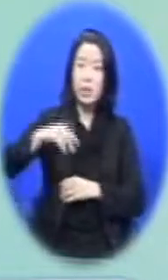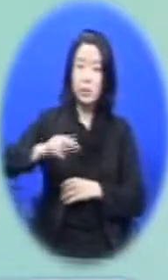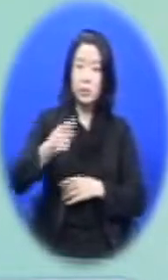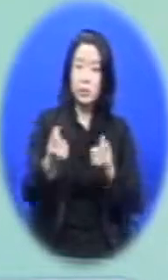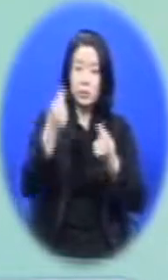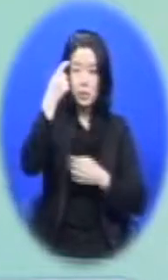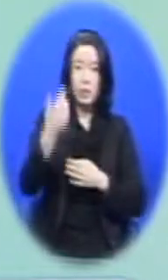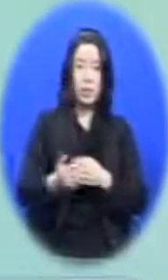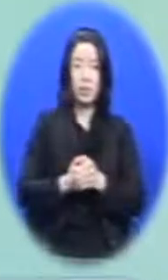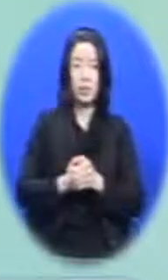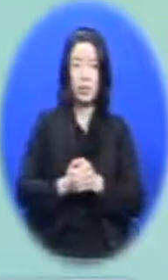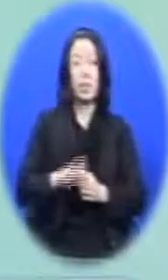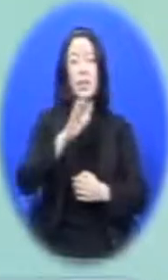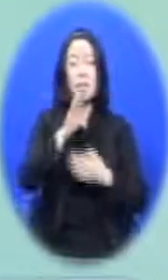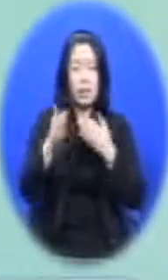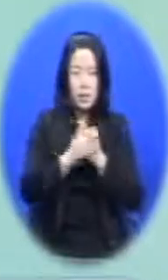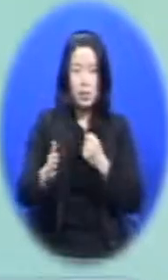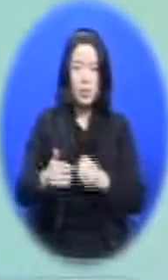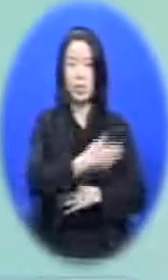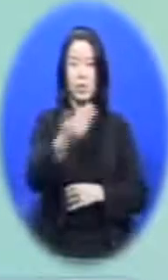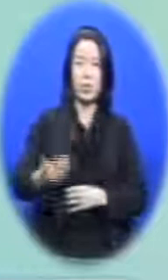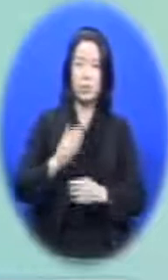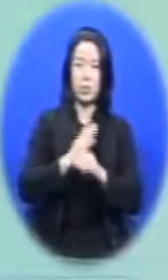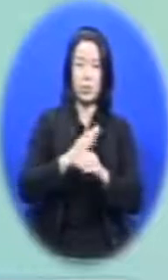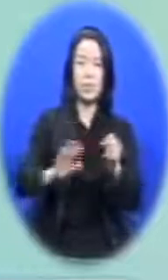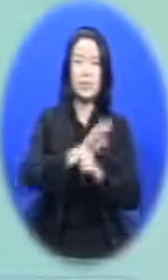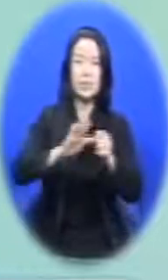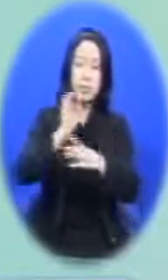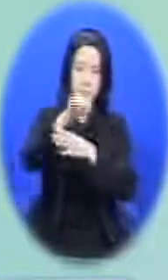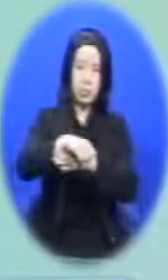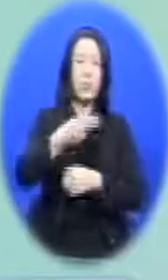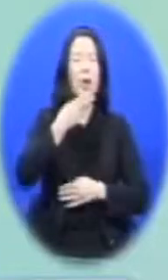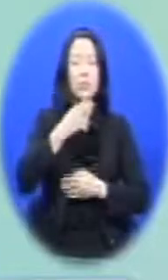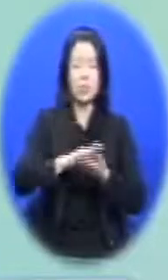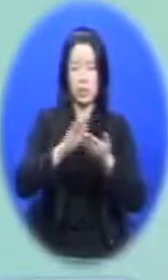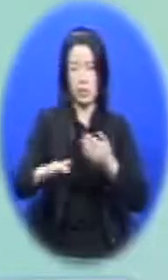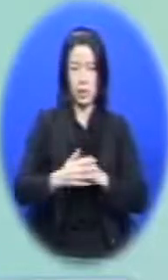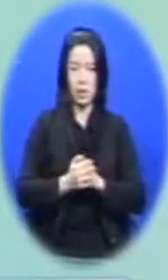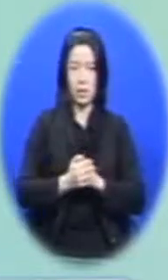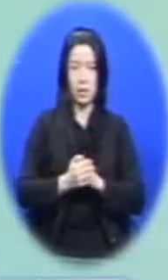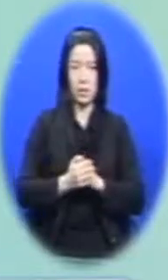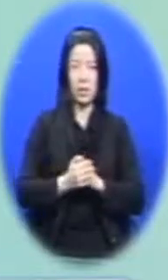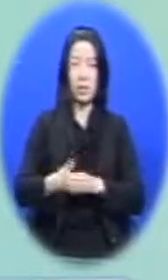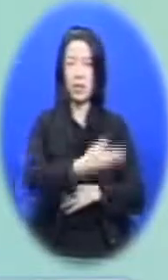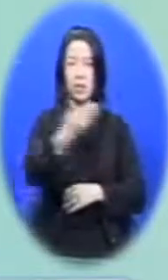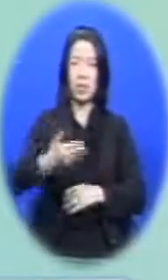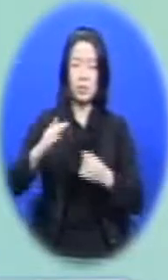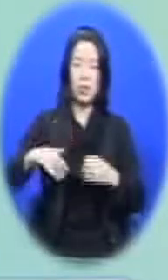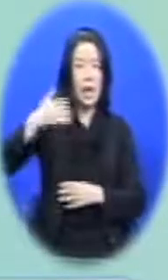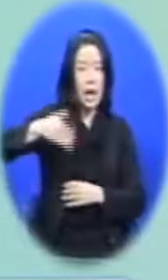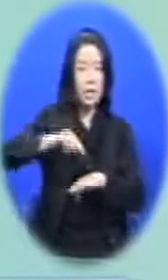그렇습니까? 그러니 여러분들 가운데 사랑의 열매가 안 맺어지는 거예요. 여러분들이